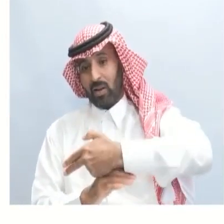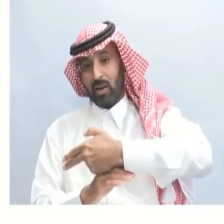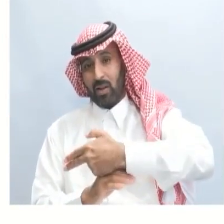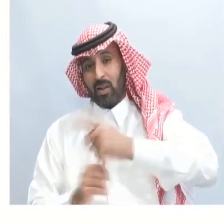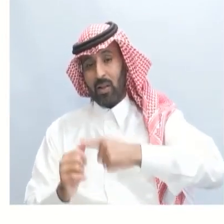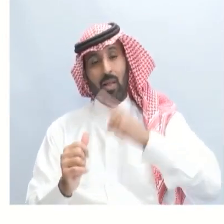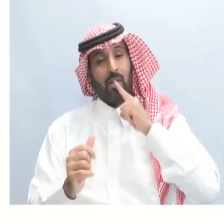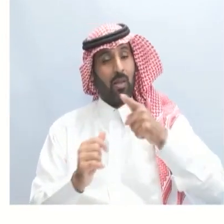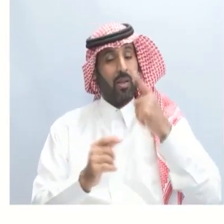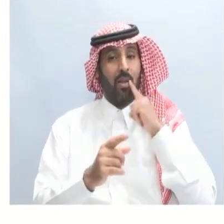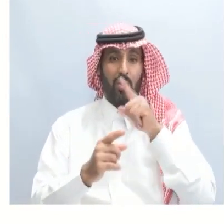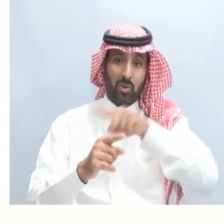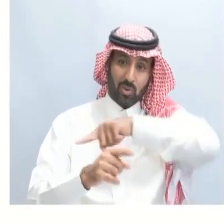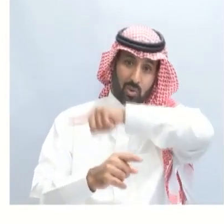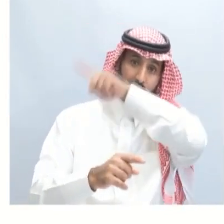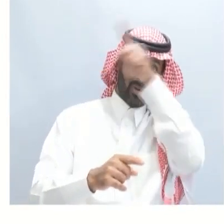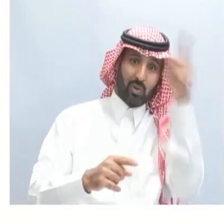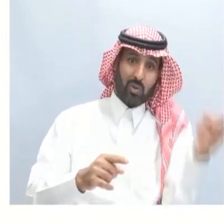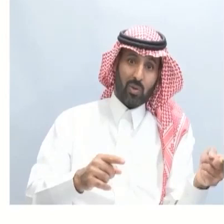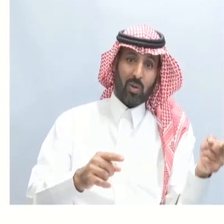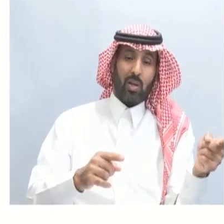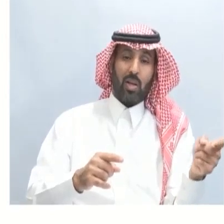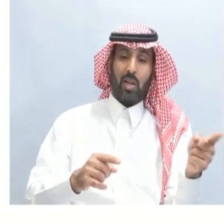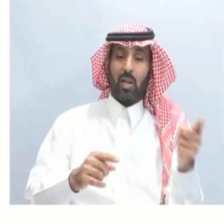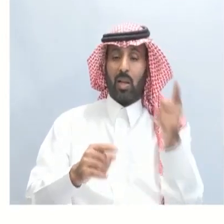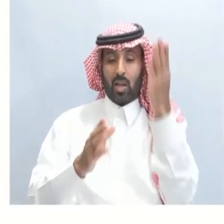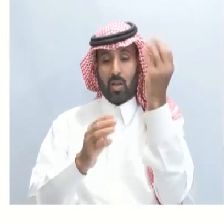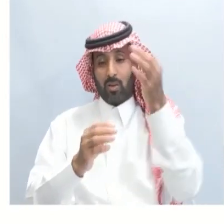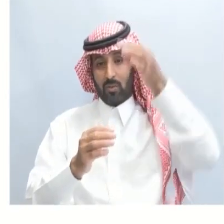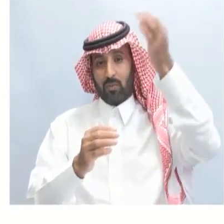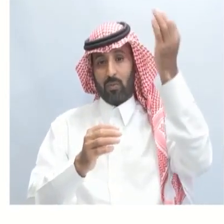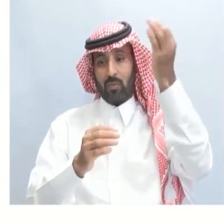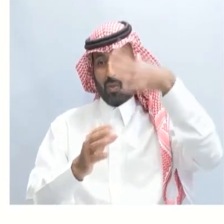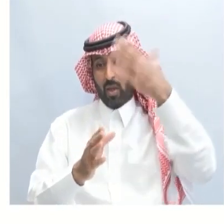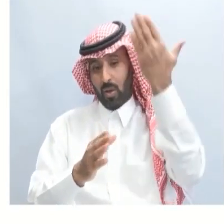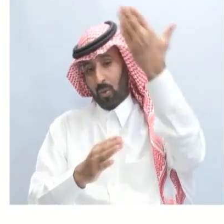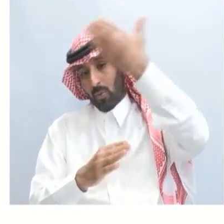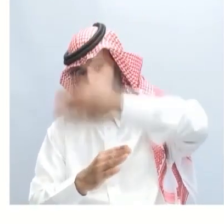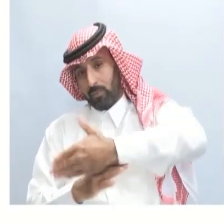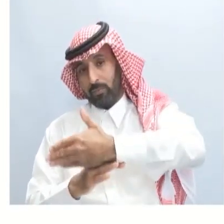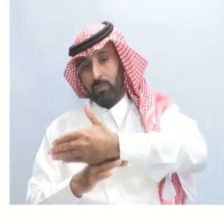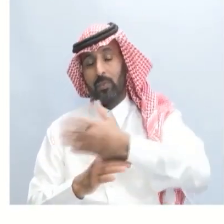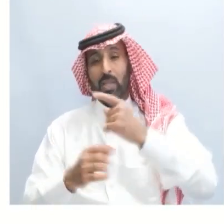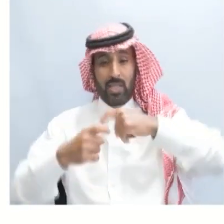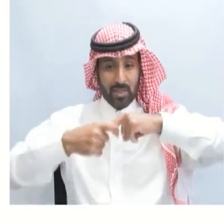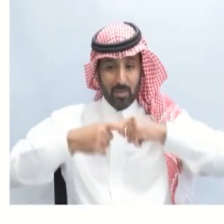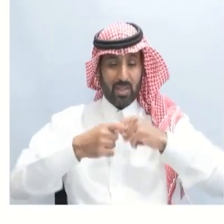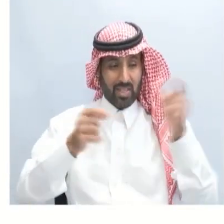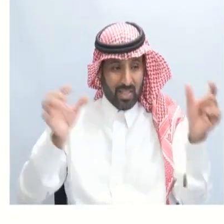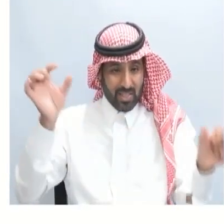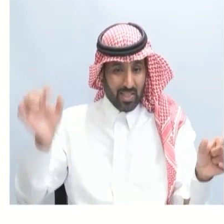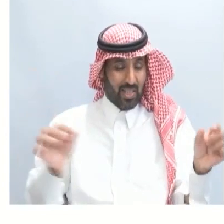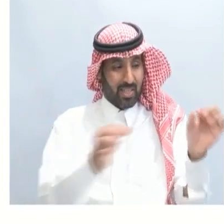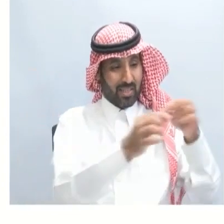بحيث يمكن تدويرها هي لو اطلقت لها العنان ستصير بشكل دائري اربط كل ثقل من الاثقال